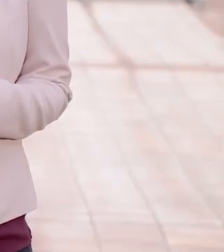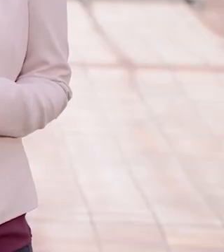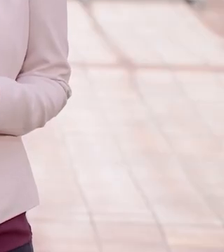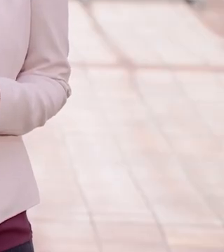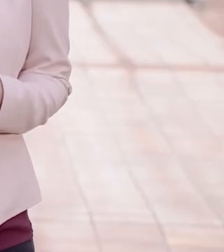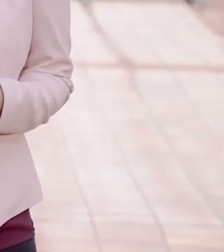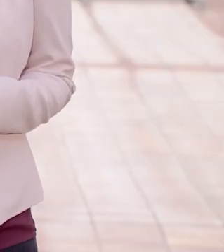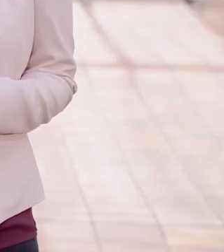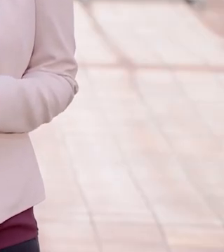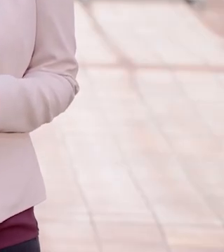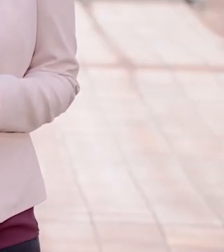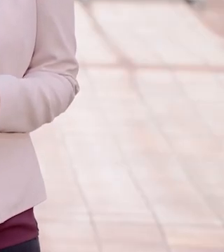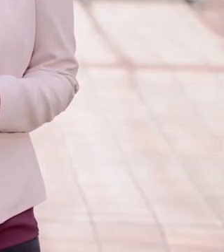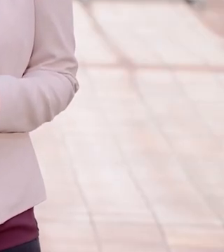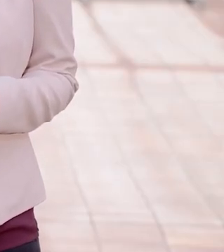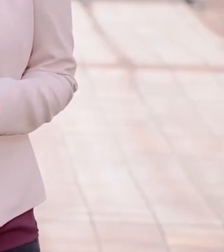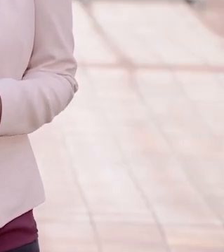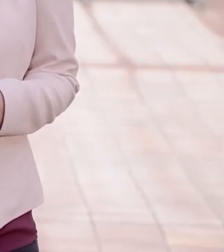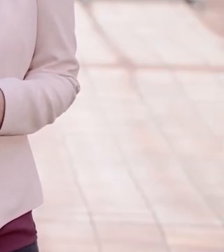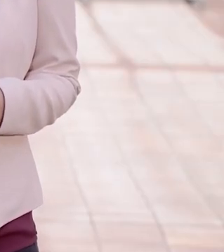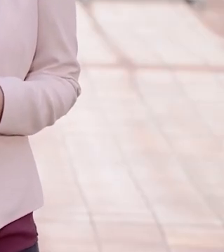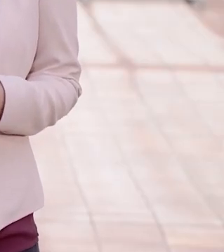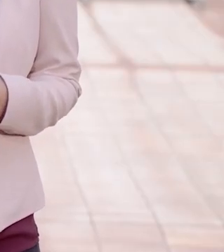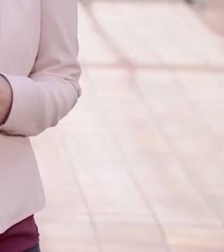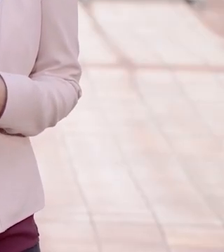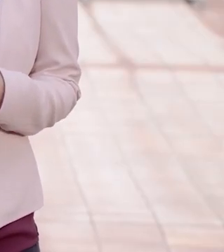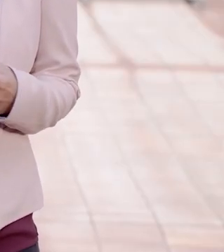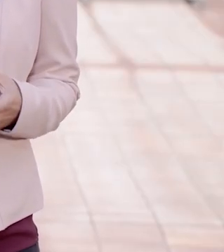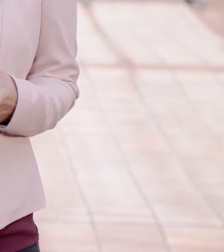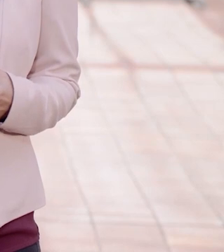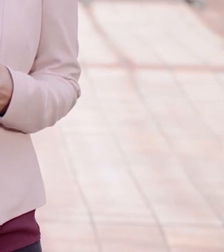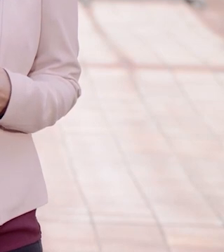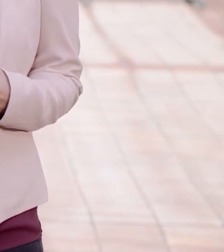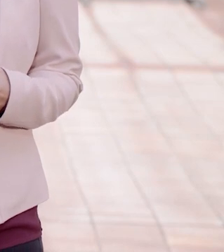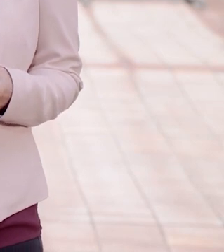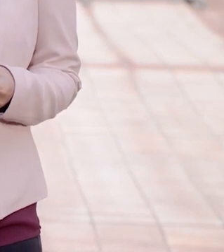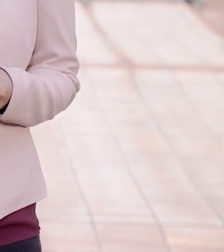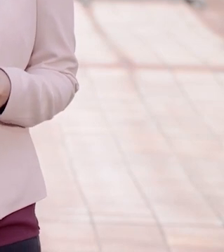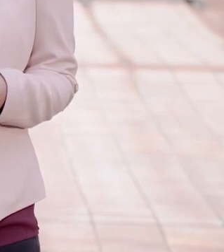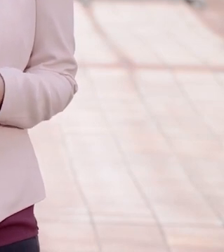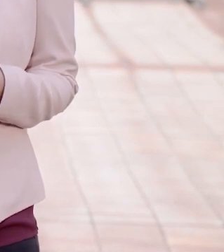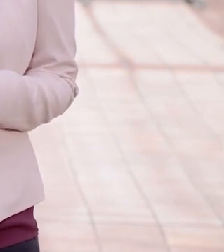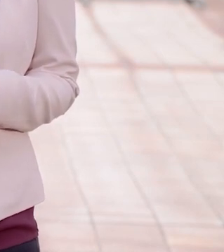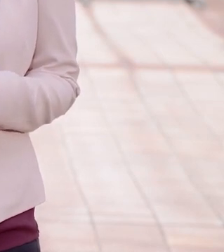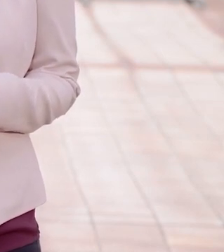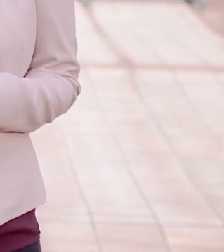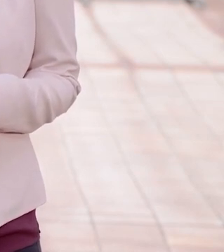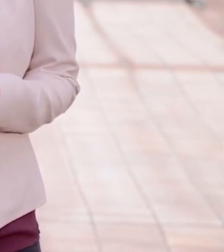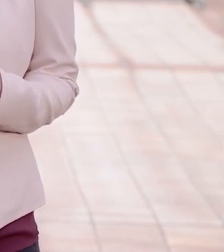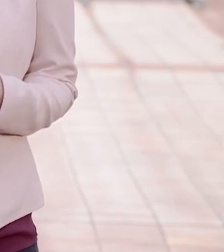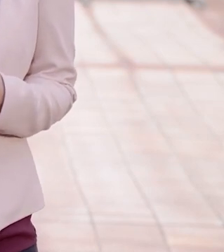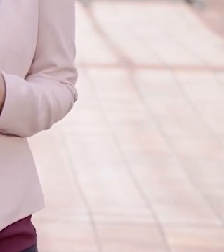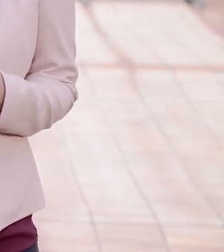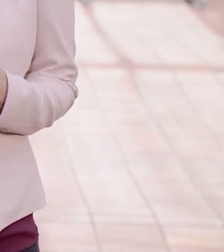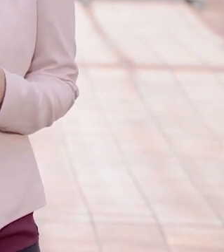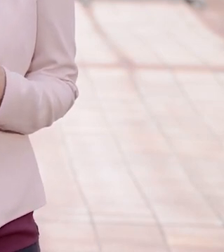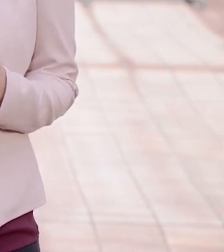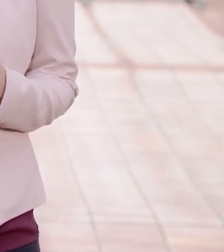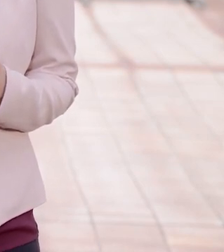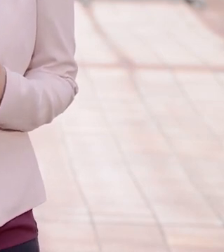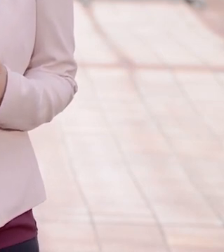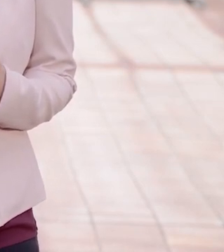realizować proces edukacyjny. Realizujemy bardzo wiele projektów w tym obszarze. W tej chwili od nowego